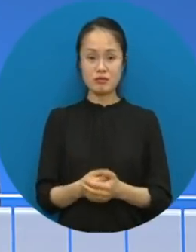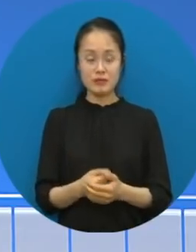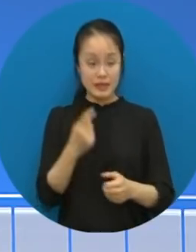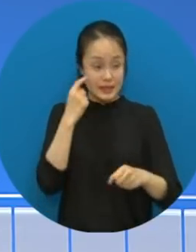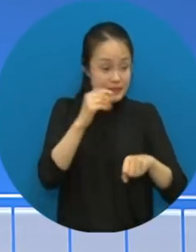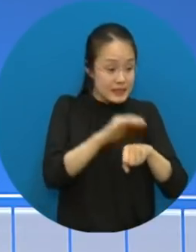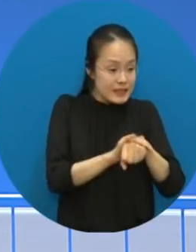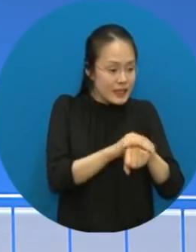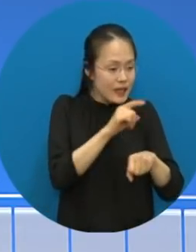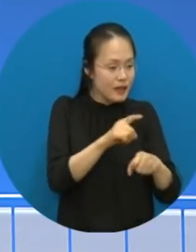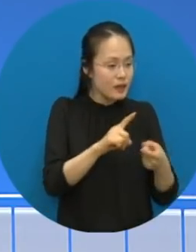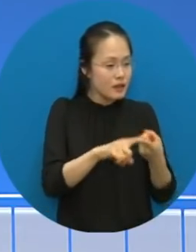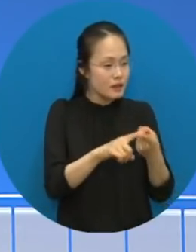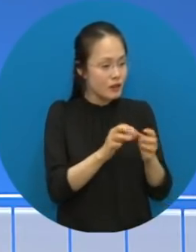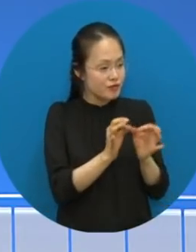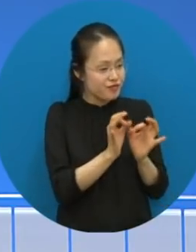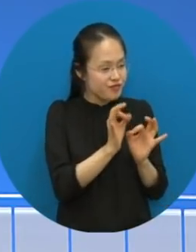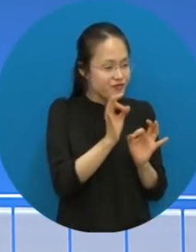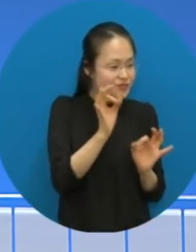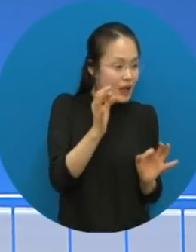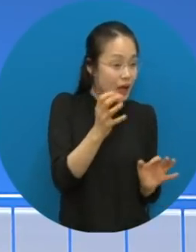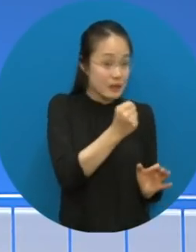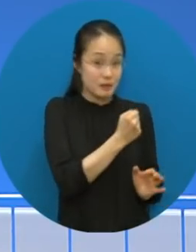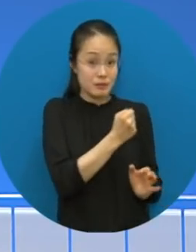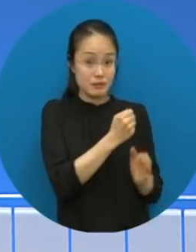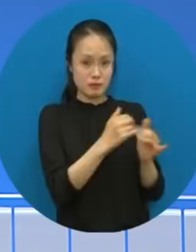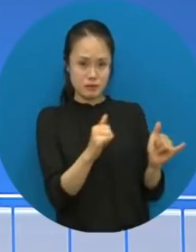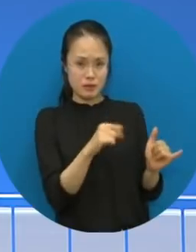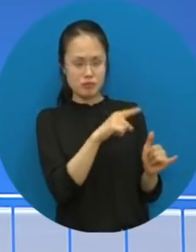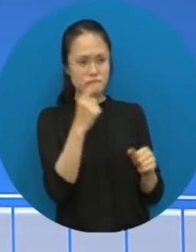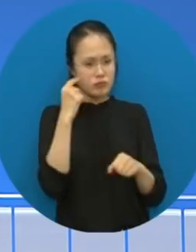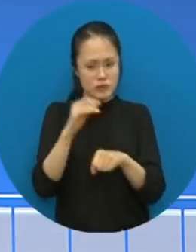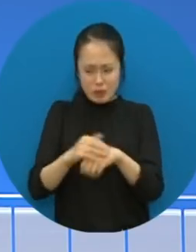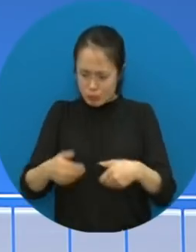지혜가 필요 없다고 하면 떠났습니다.